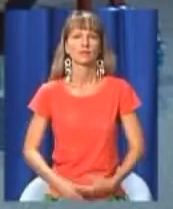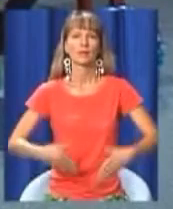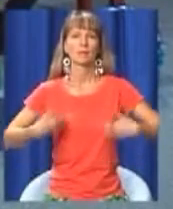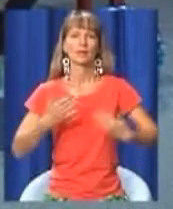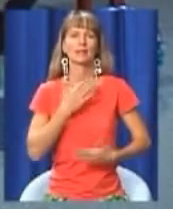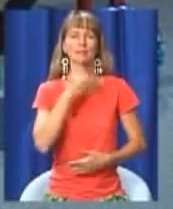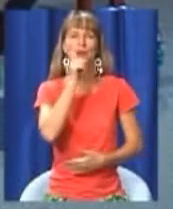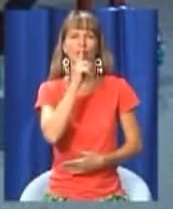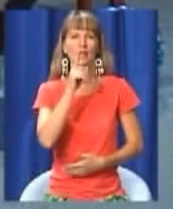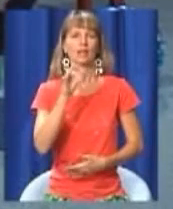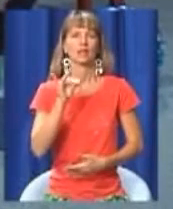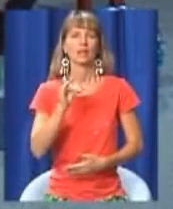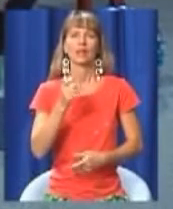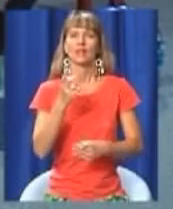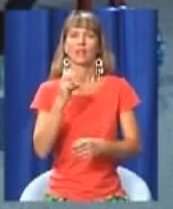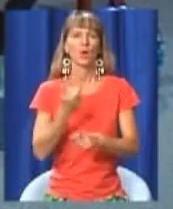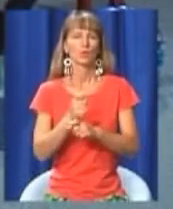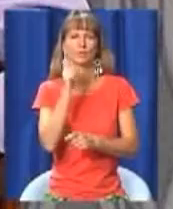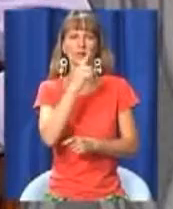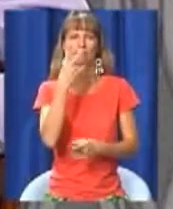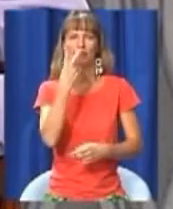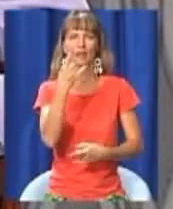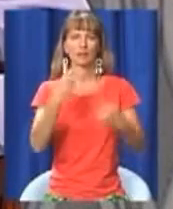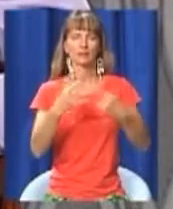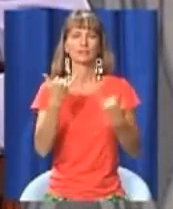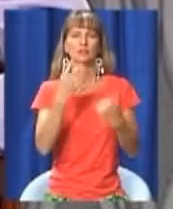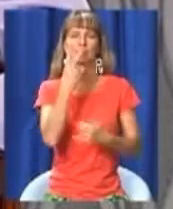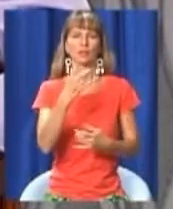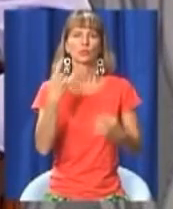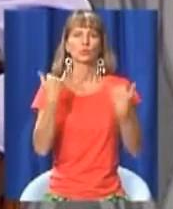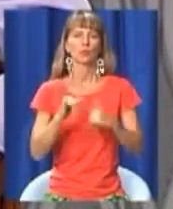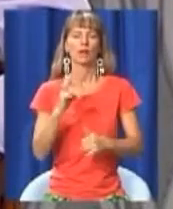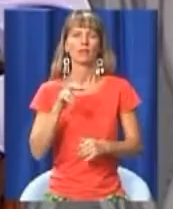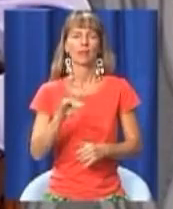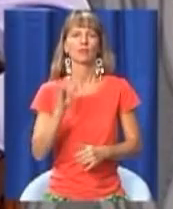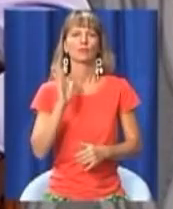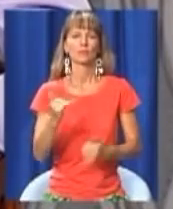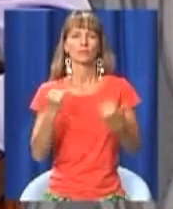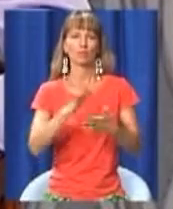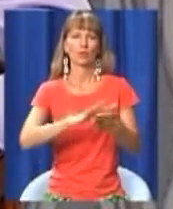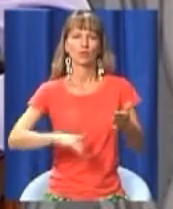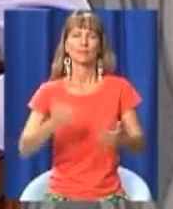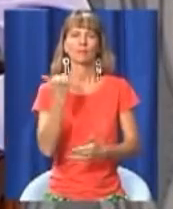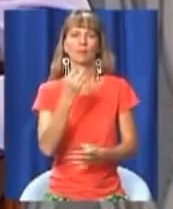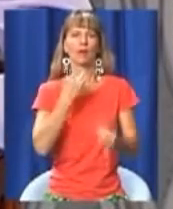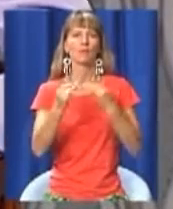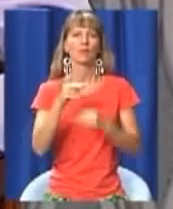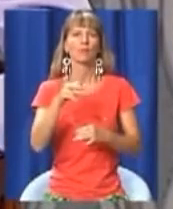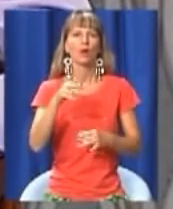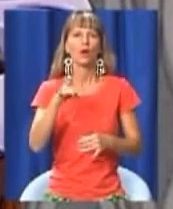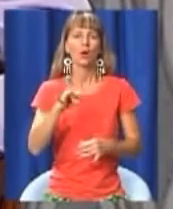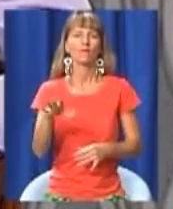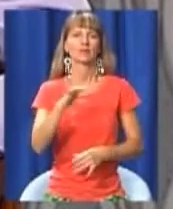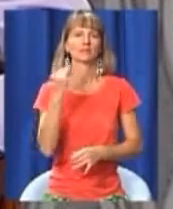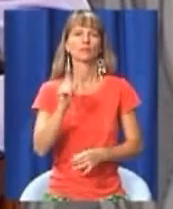Привіт нашим маленьким і не дуже маленьким телеглядачам. Ви зараз дивитесь чудесний канал і будемо сьогодні продовжувати з вами говорити про все